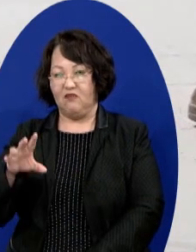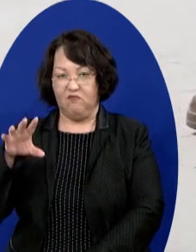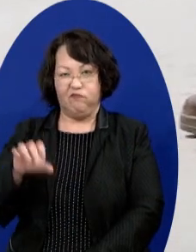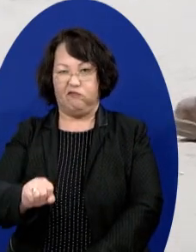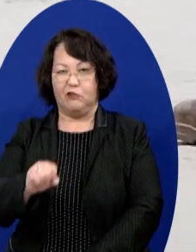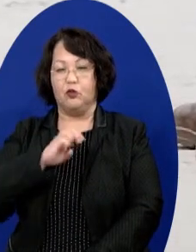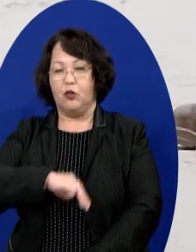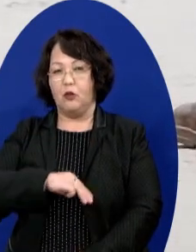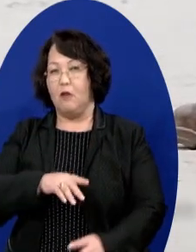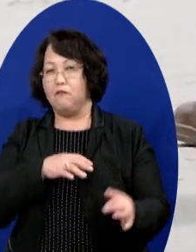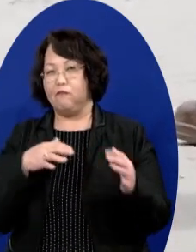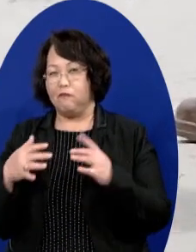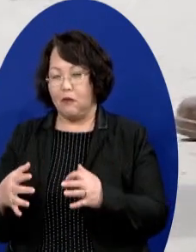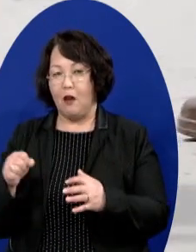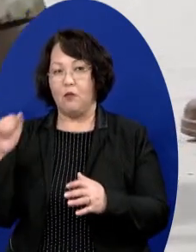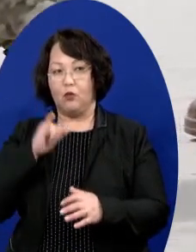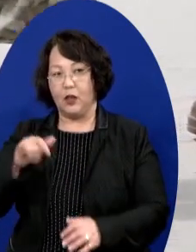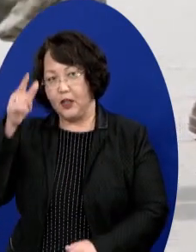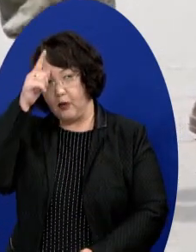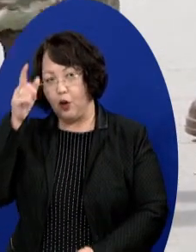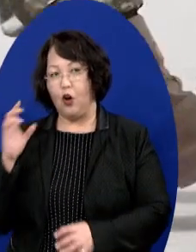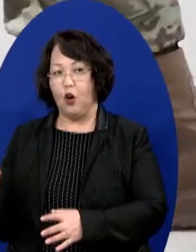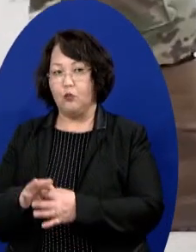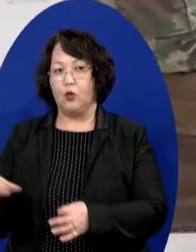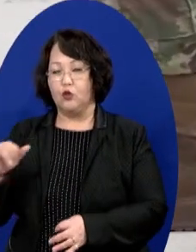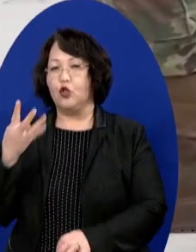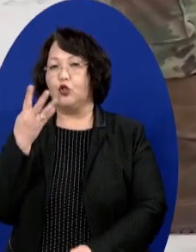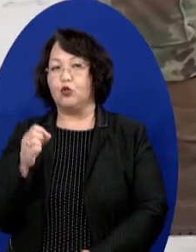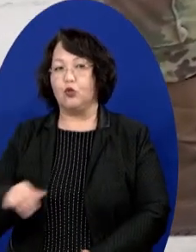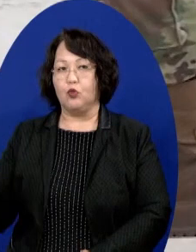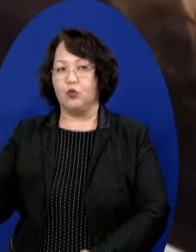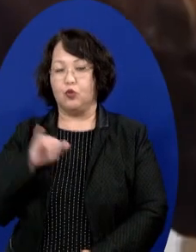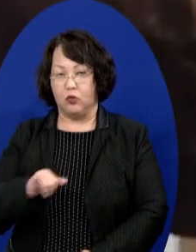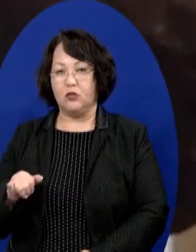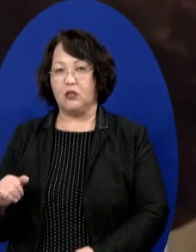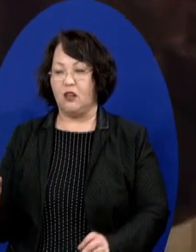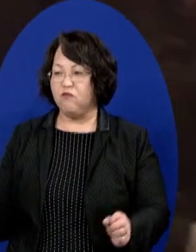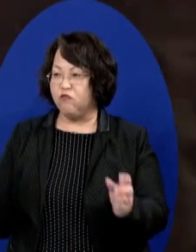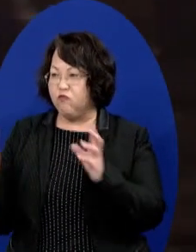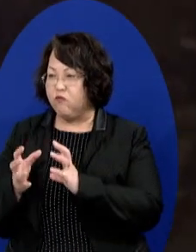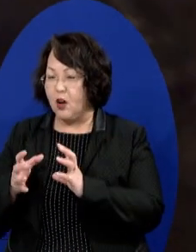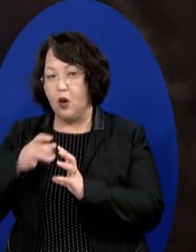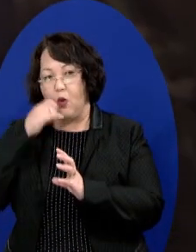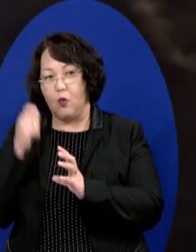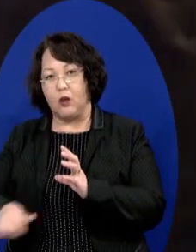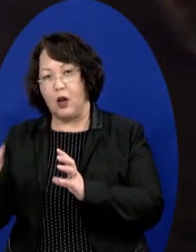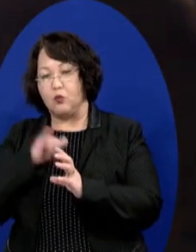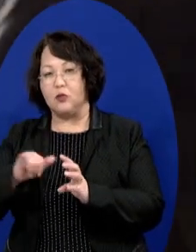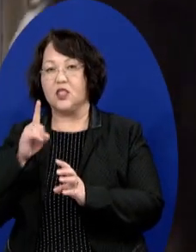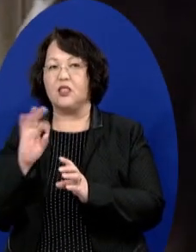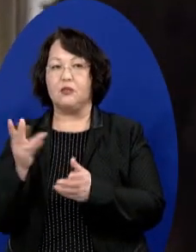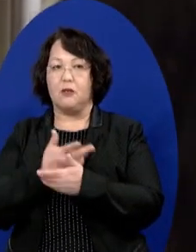нэгдсэн улс Германы Рамштайнд өөрийн холбоотон түншүүд гээд 40 гаруй улсыг нэгтгэсэн дээд хэмжээний уулзалт хийж Украинд үзүүлэх зэвсгийн